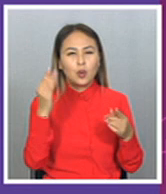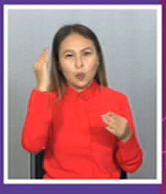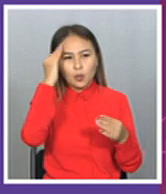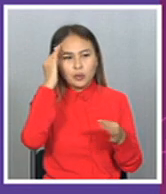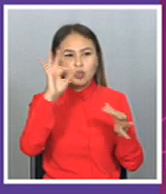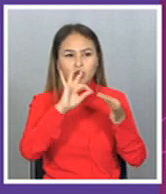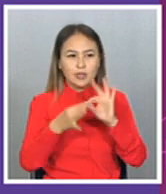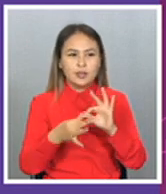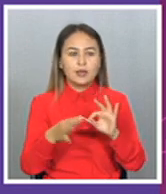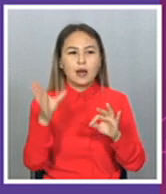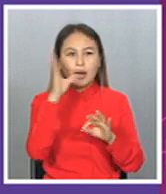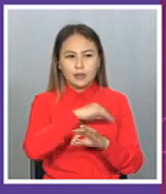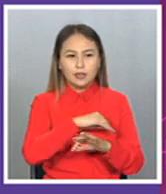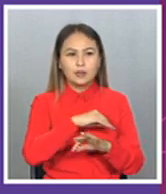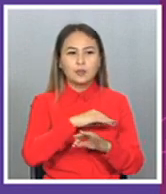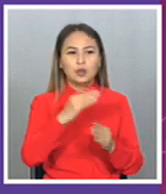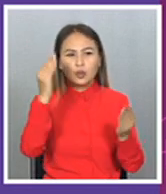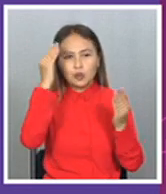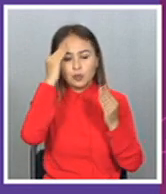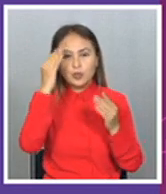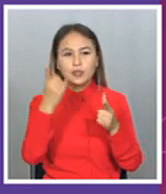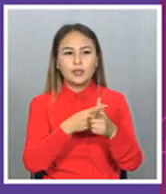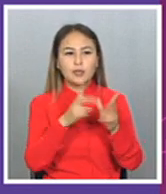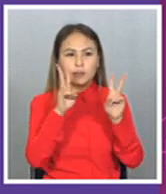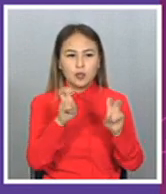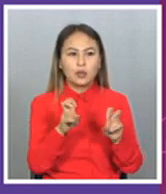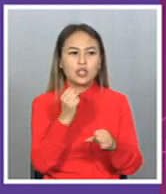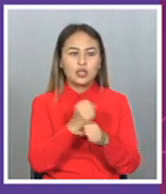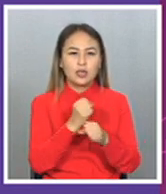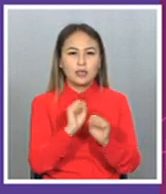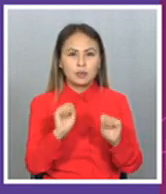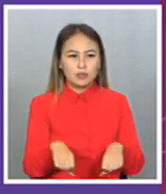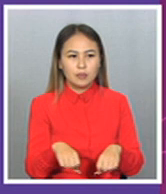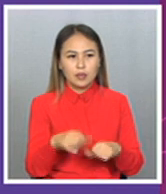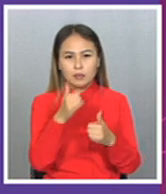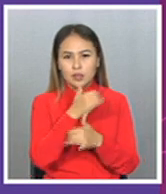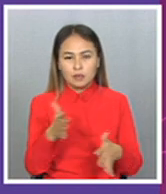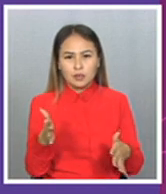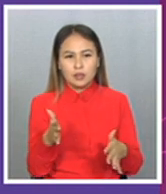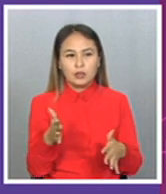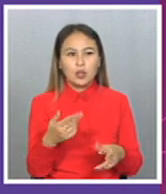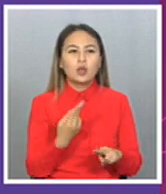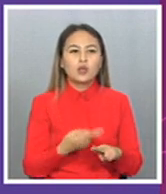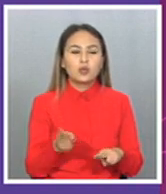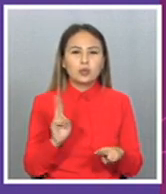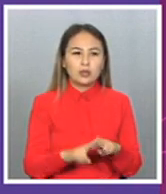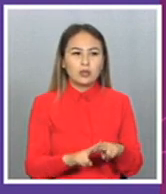күрделі ойды жеткізе айтып, ұғымды етіп беруге жарай